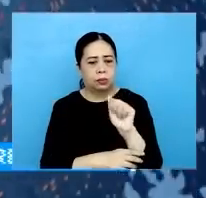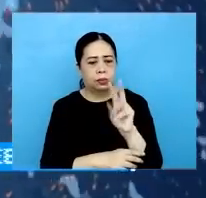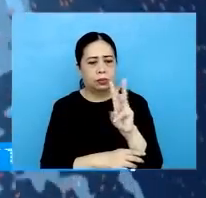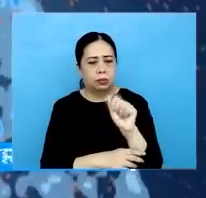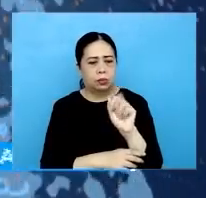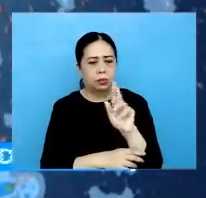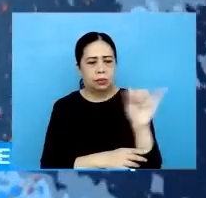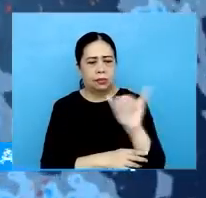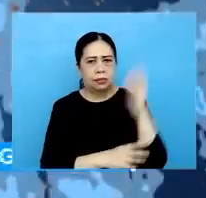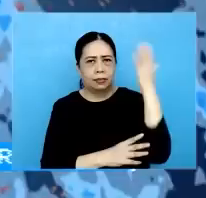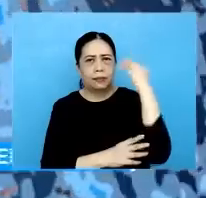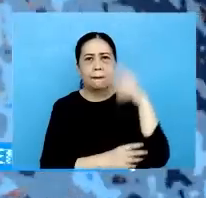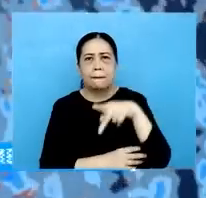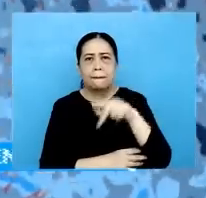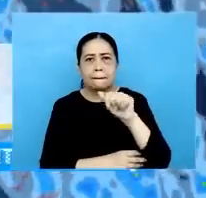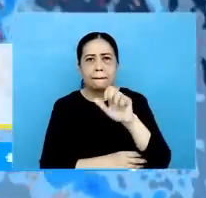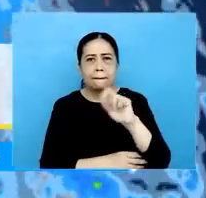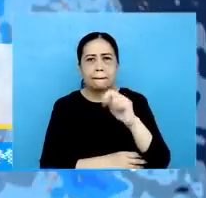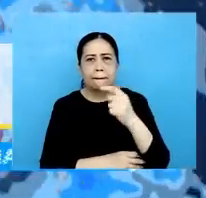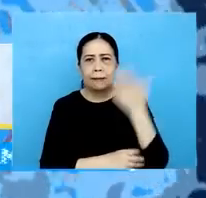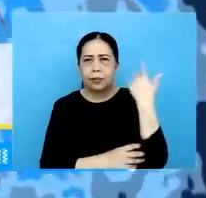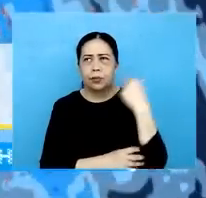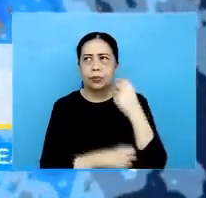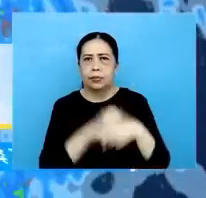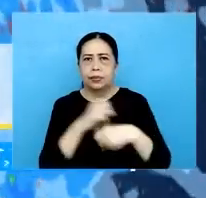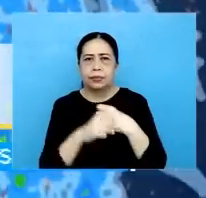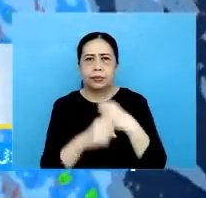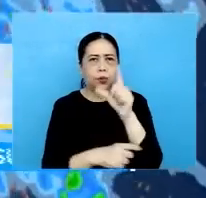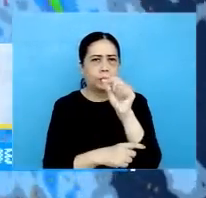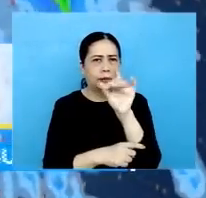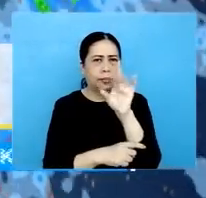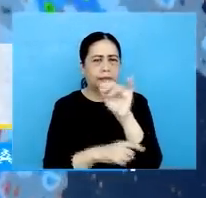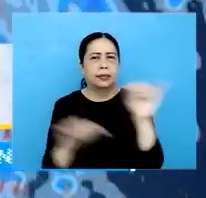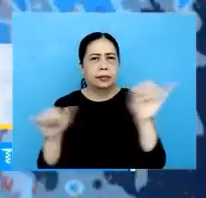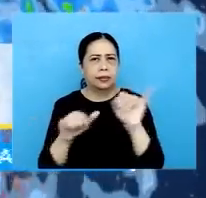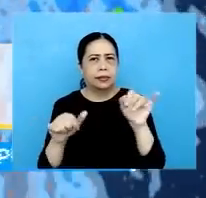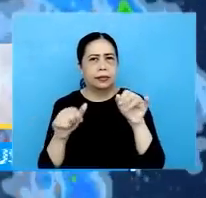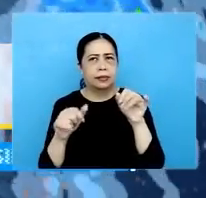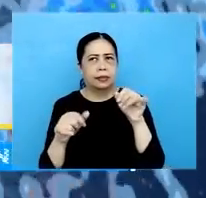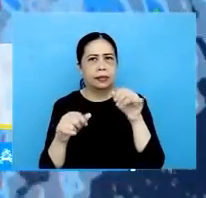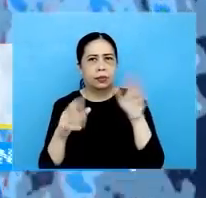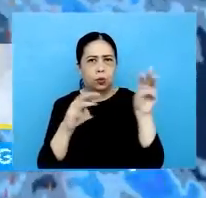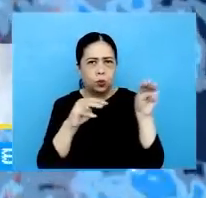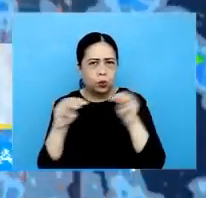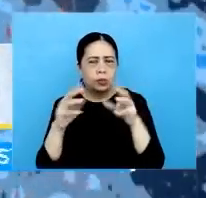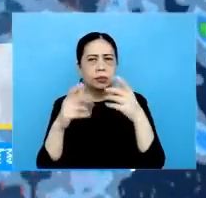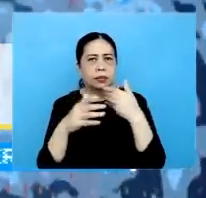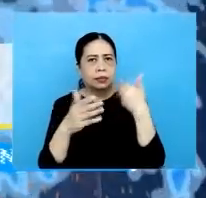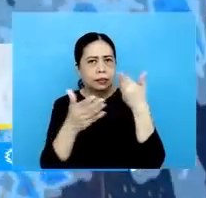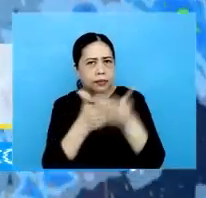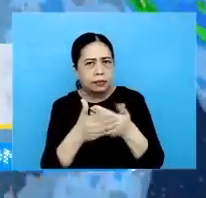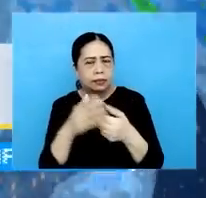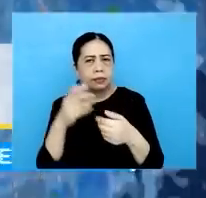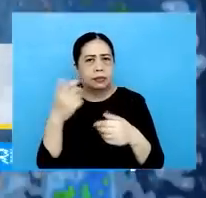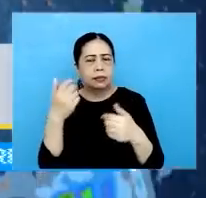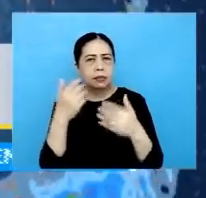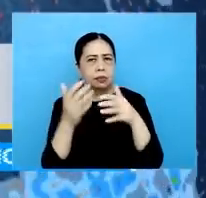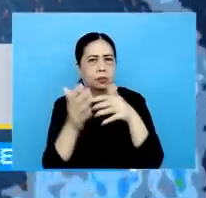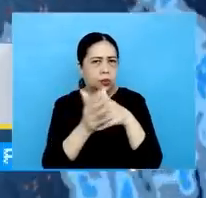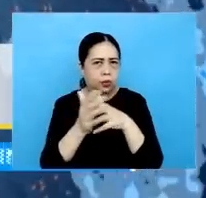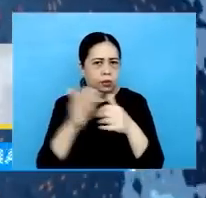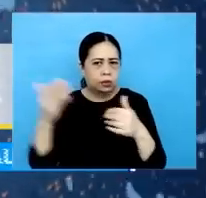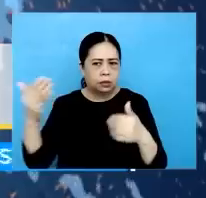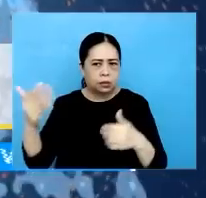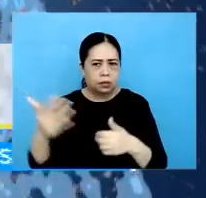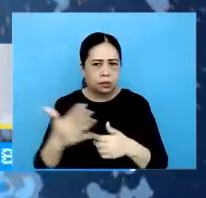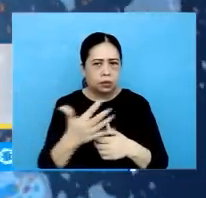Super Typhoon Paeng noong 2018. So halos same track po sila, lumapit sa ating bansa, humina ng bagya nung papalapit